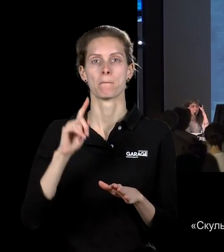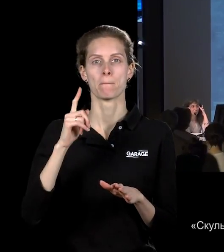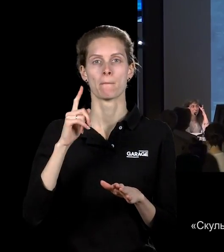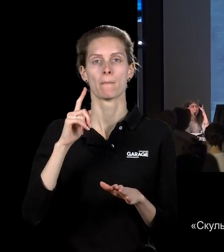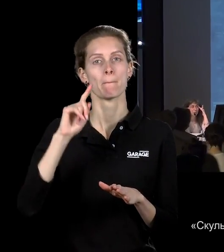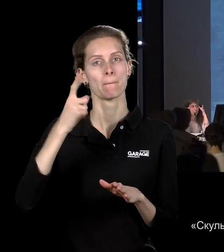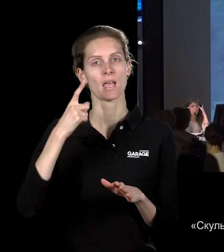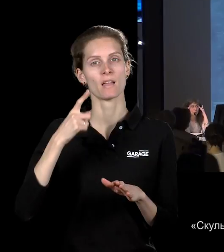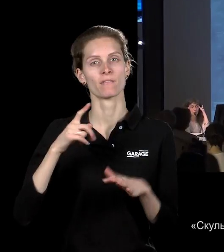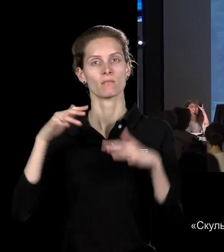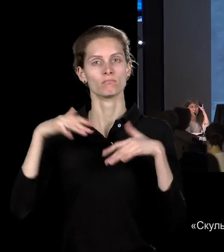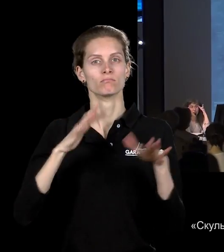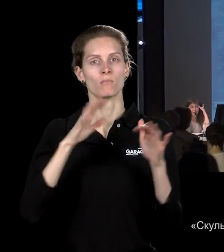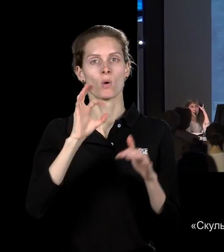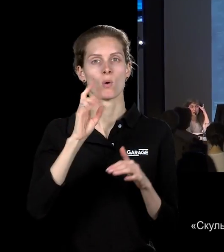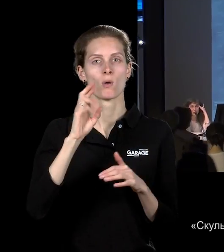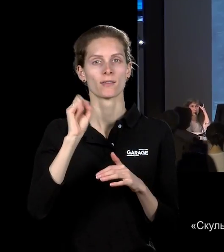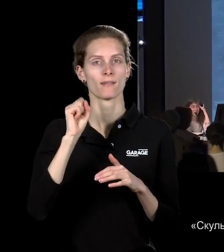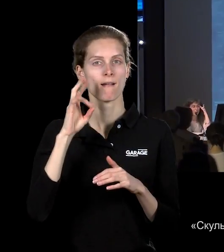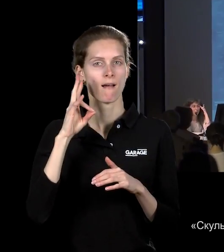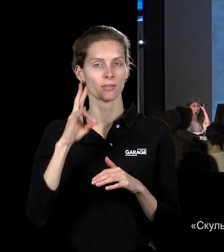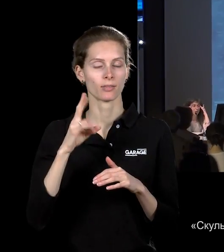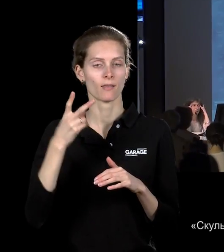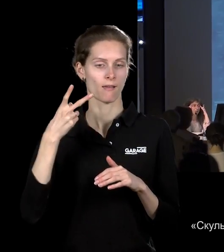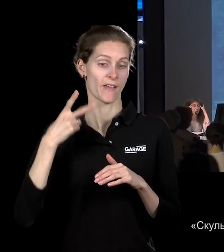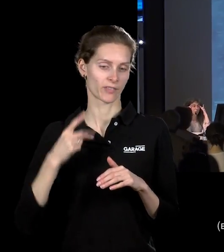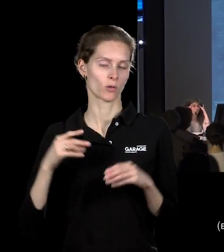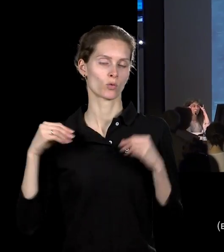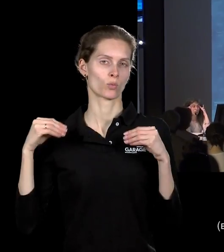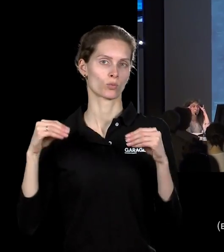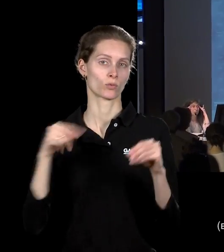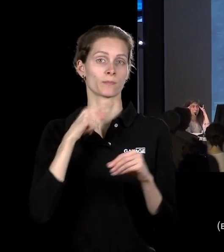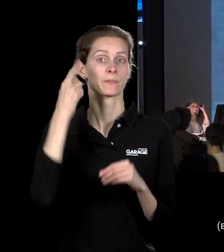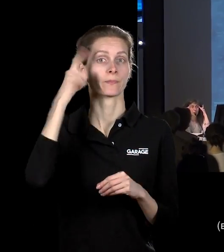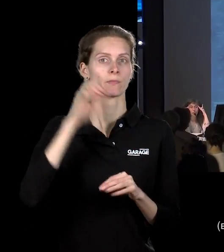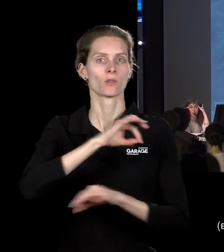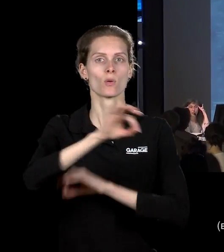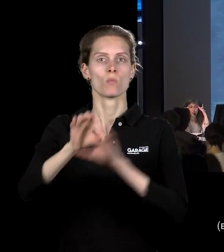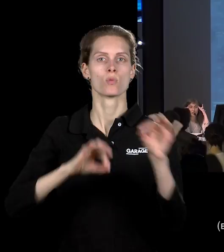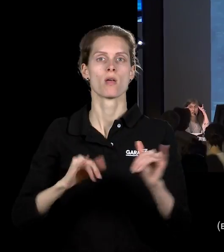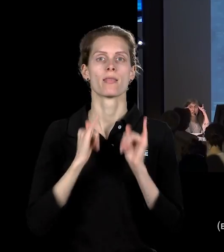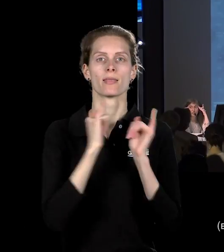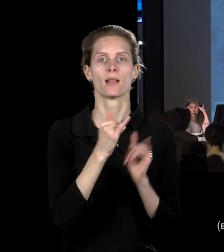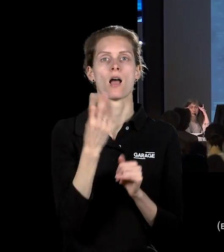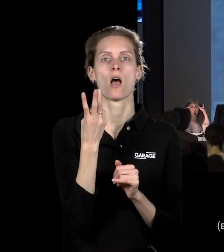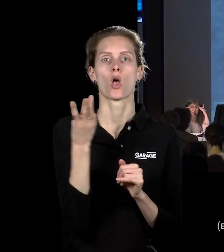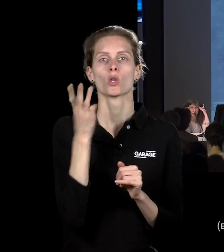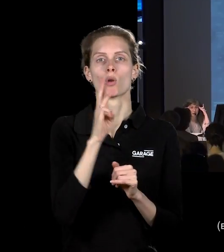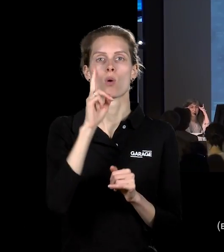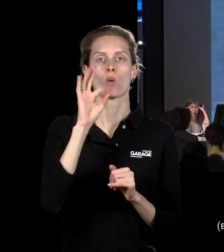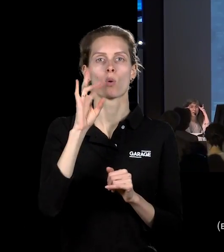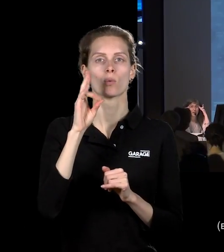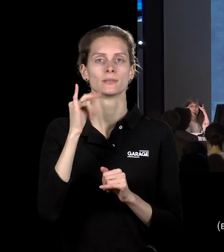придумывает вот такой вот проект, скульптура трех континентов, проект для трех континентов, который состоит в том, что в трех пустынях,